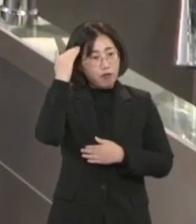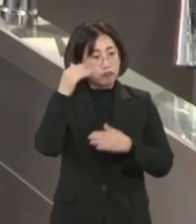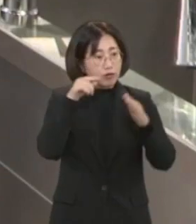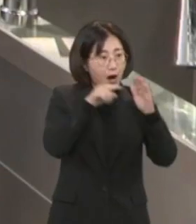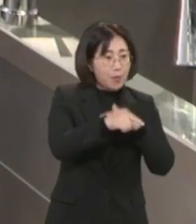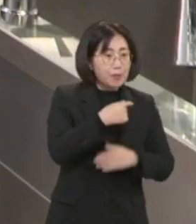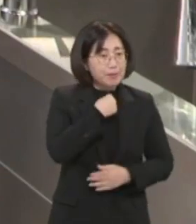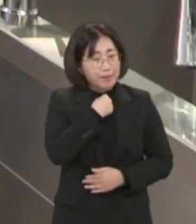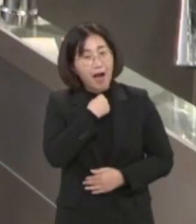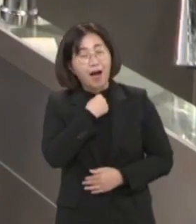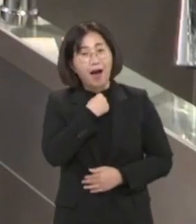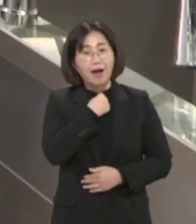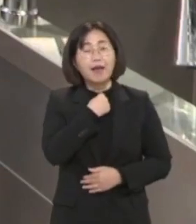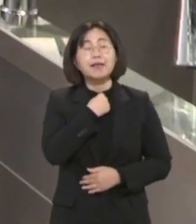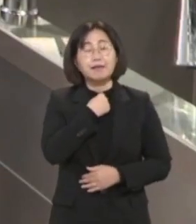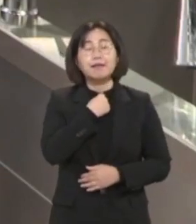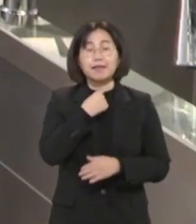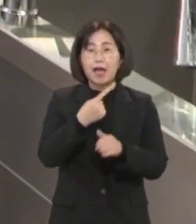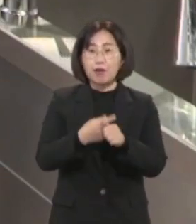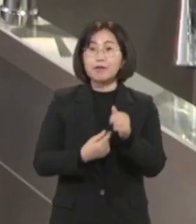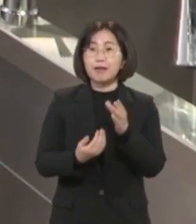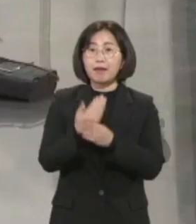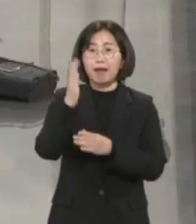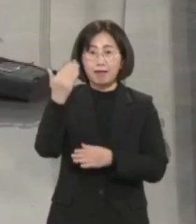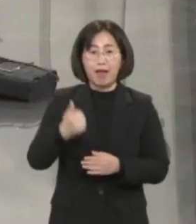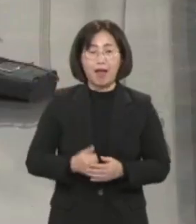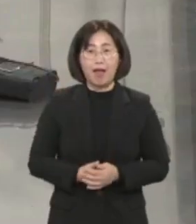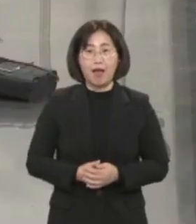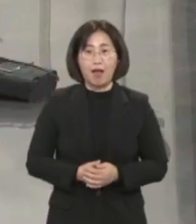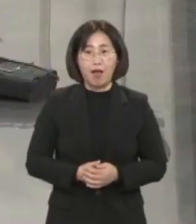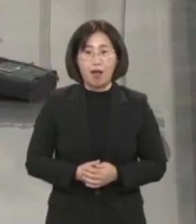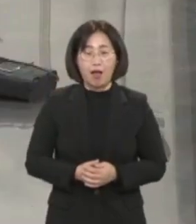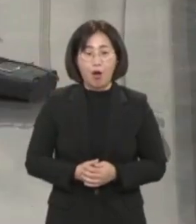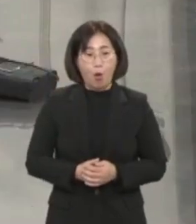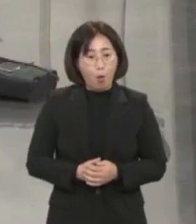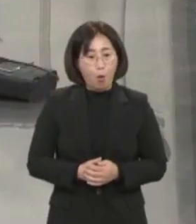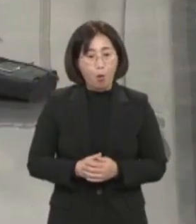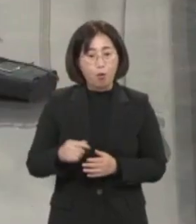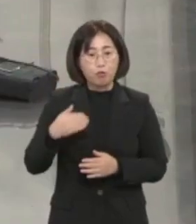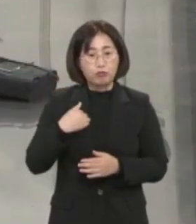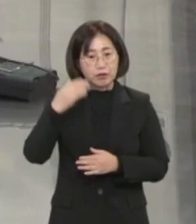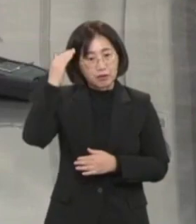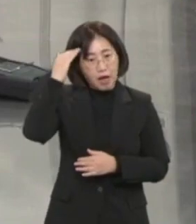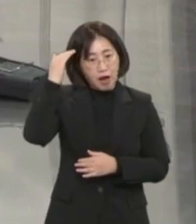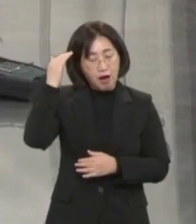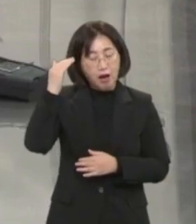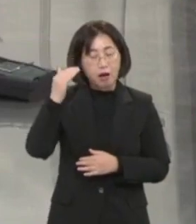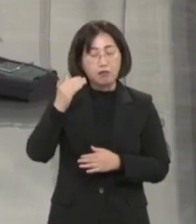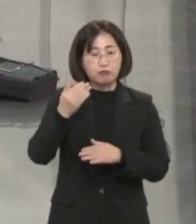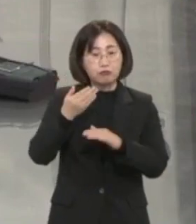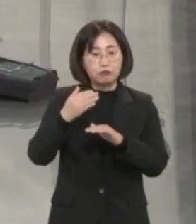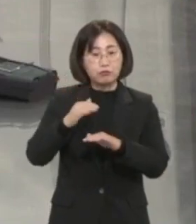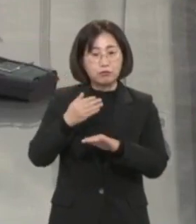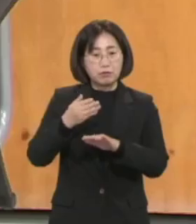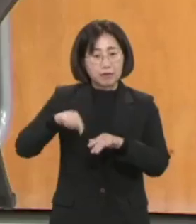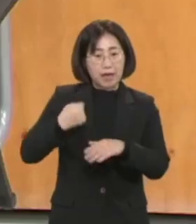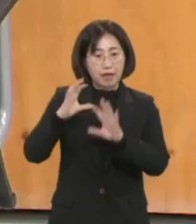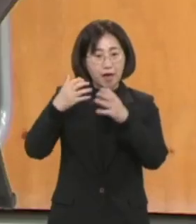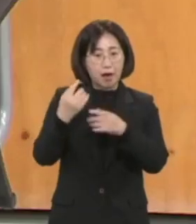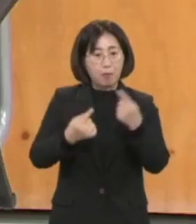한국에는 식를 갖고 들어가서야 우리가 먹던 비빔밥에 비해서 비싸 근데 먹어보고 싶어 이런 단계를 밟아야 된다고